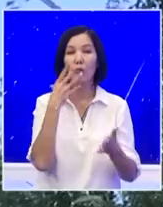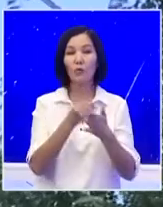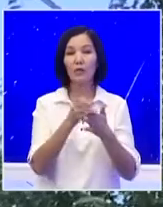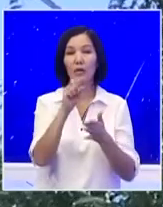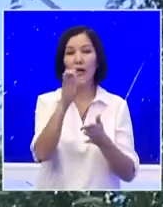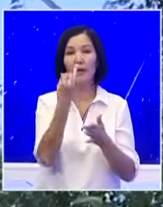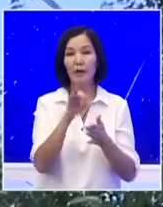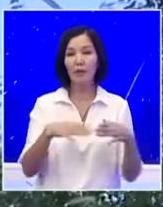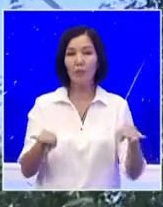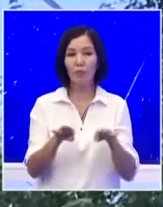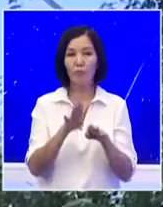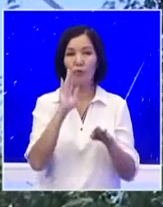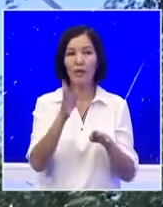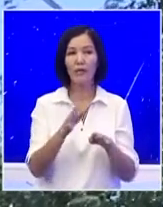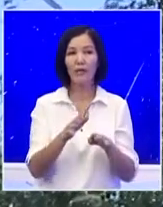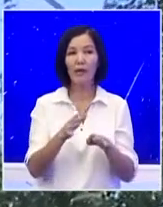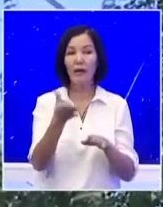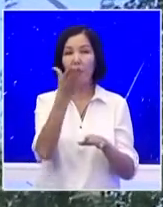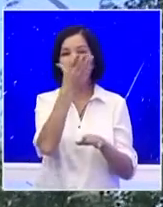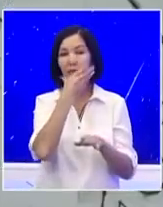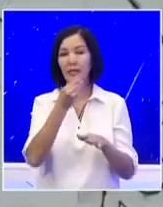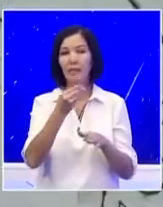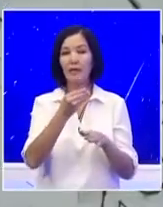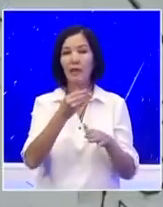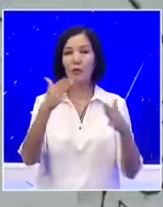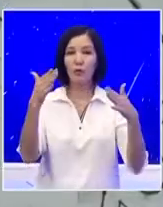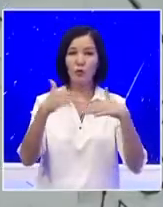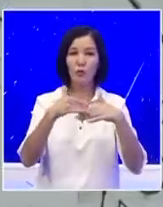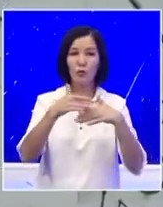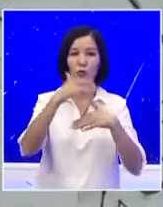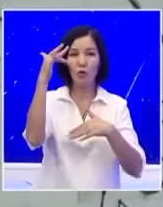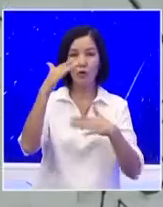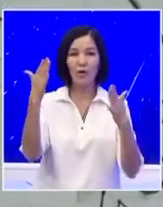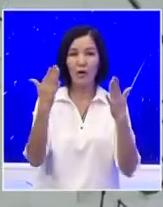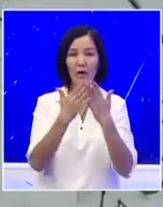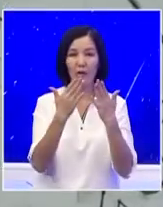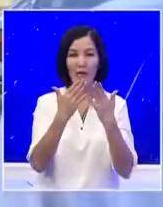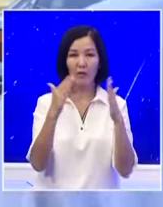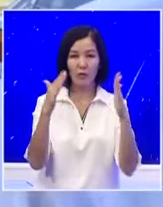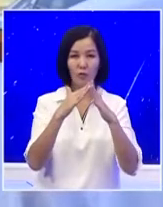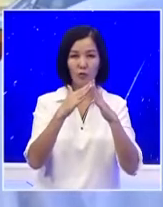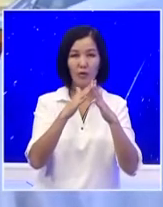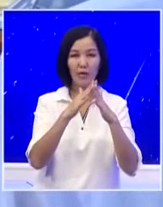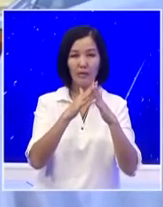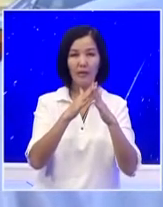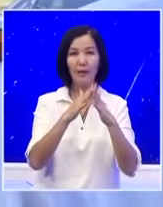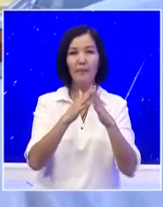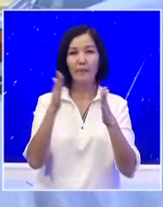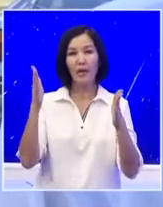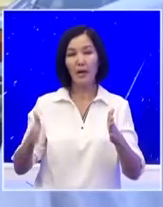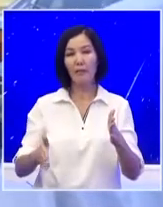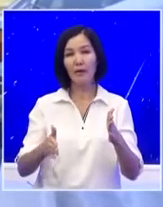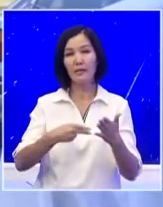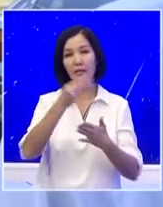ақынның өзі сынды биік, көркем, кемеңгер. Заңғар ақын суреті Зәулім үй қабырғасында салынып жатыр. Эскиз авторы Еркеғали Иманғали.